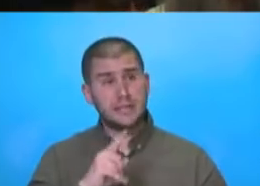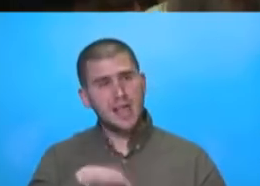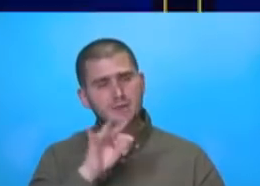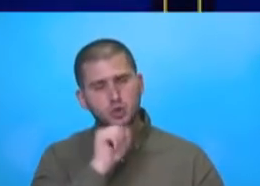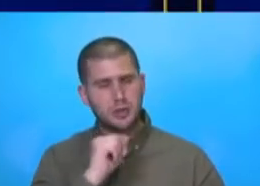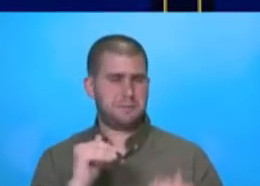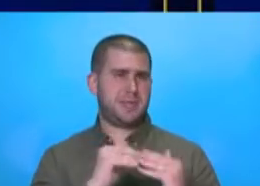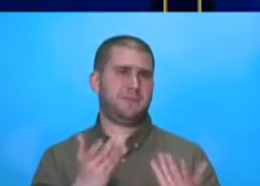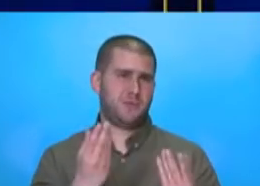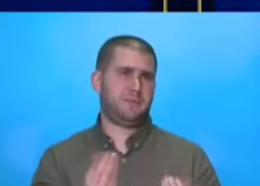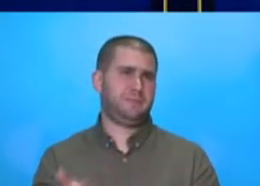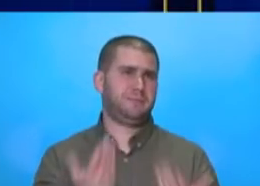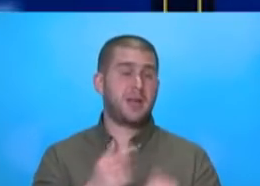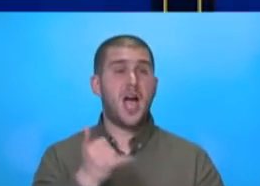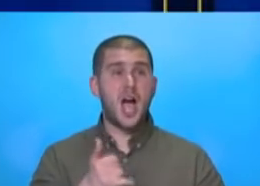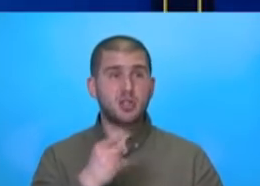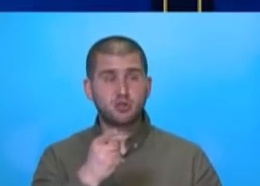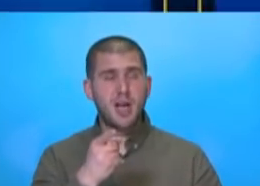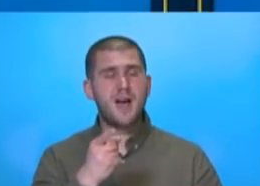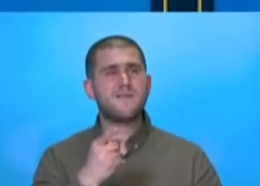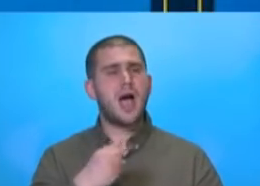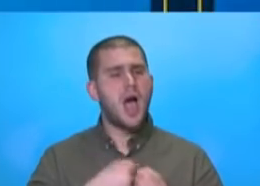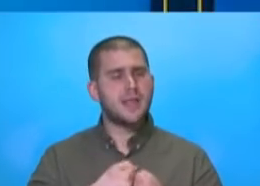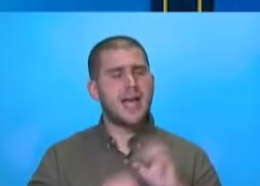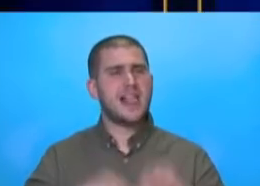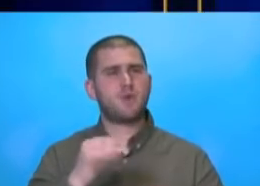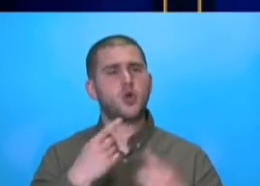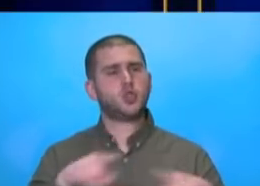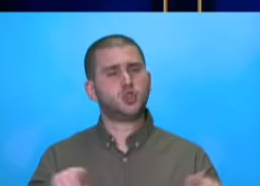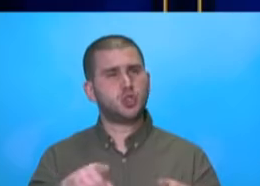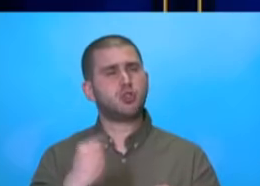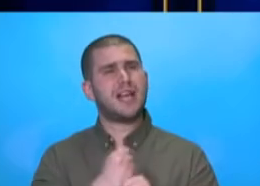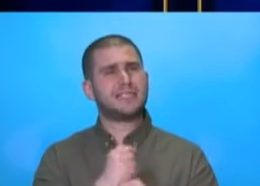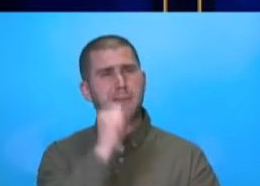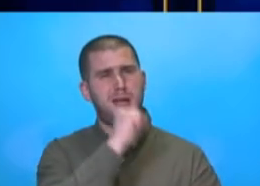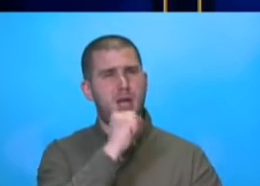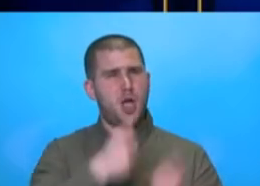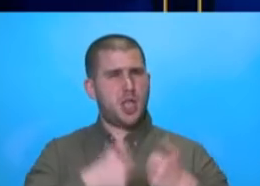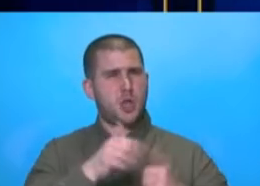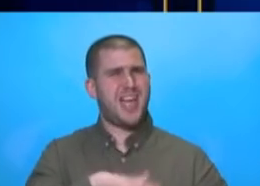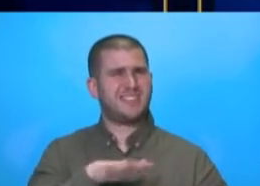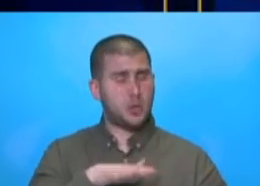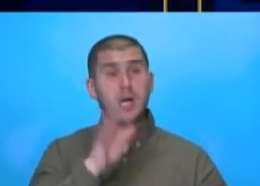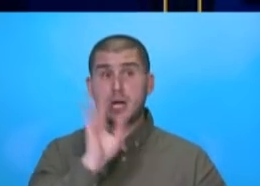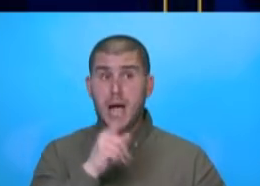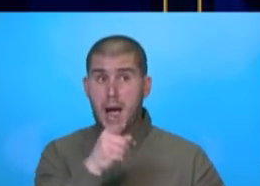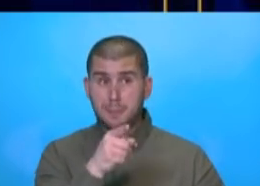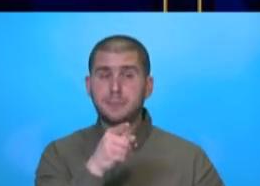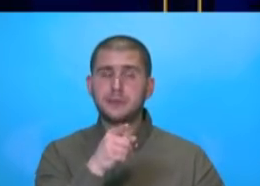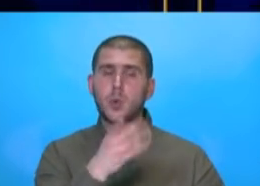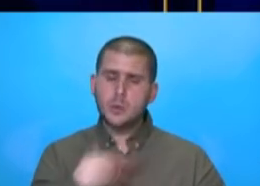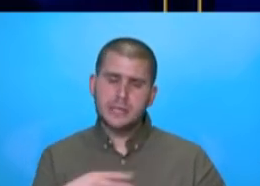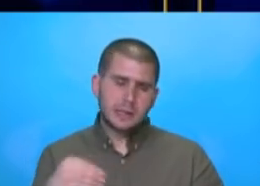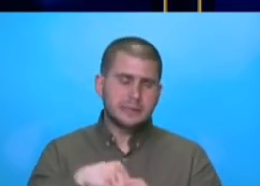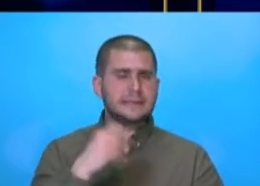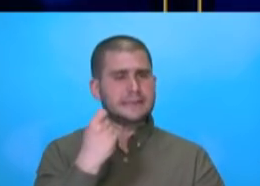טוב, ויאללה. עכשיו האתגר שעומד לפניה הוא בחירת השיר שתבצע בתחרות האירוויזיון. וגם אליו היא רוצה להכניס קצת